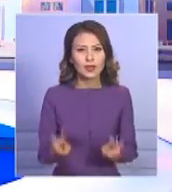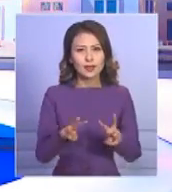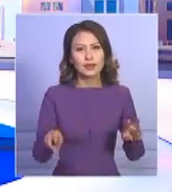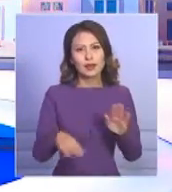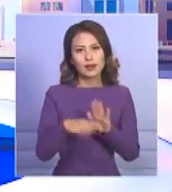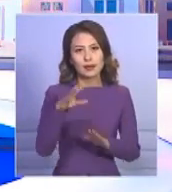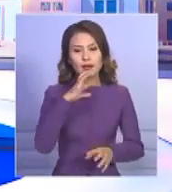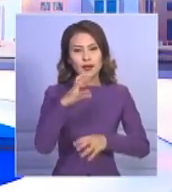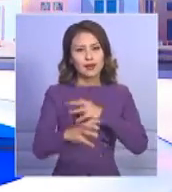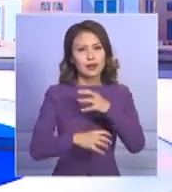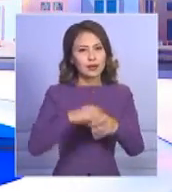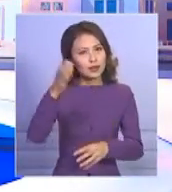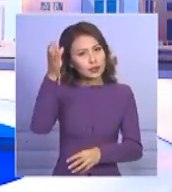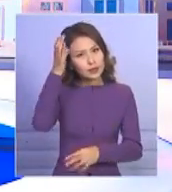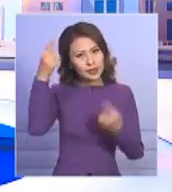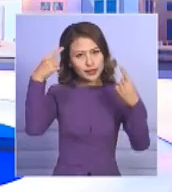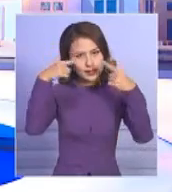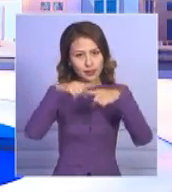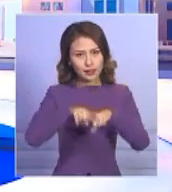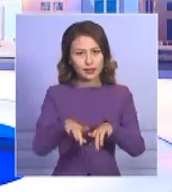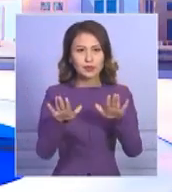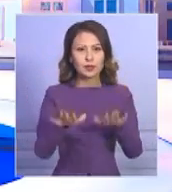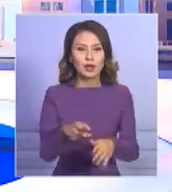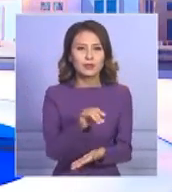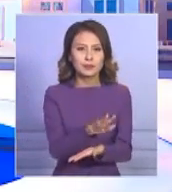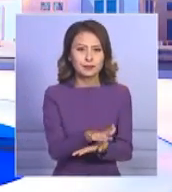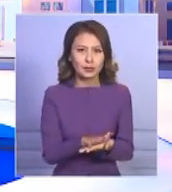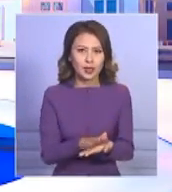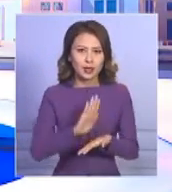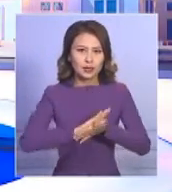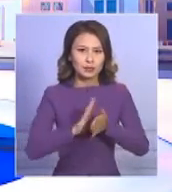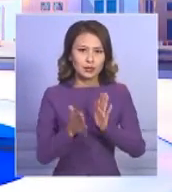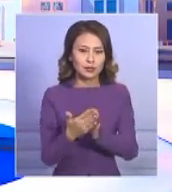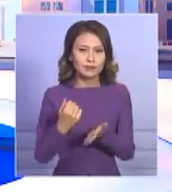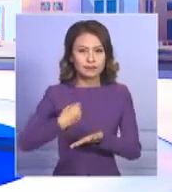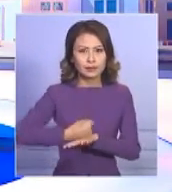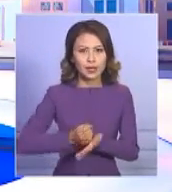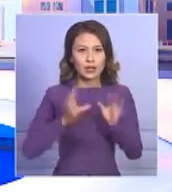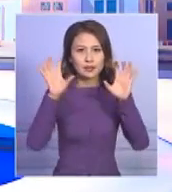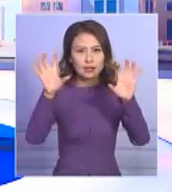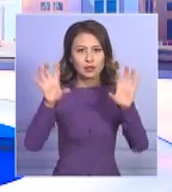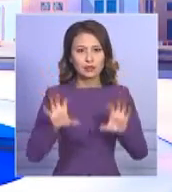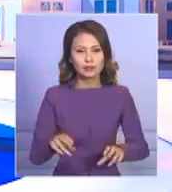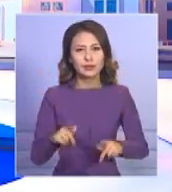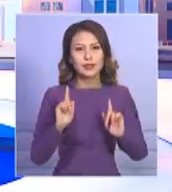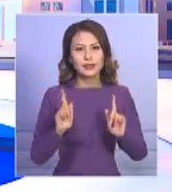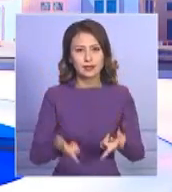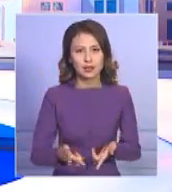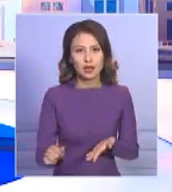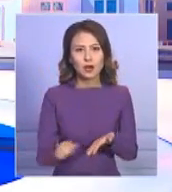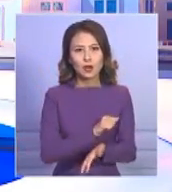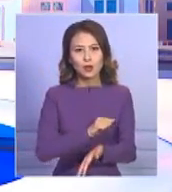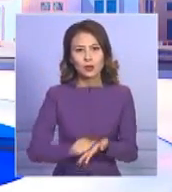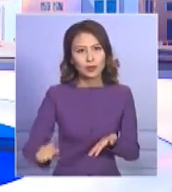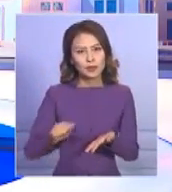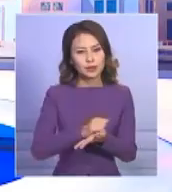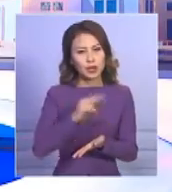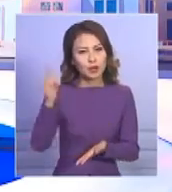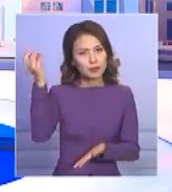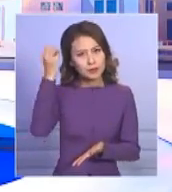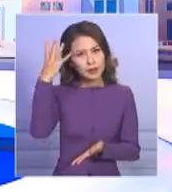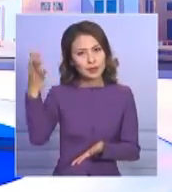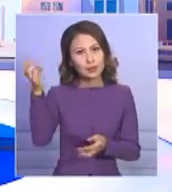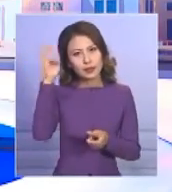Сенаторлар халықаралық ғылыми техникалық орталықтың қызметін жалғастыру туралы келісімді бекіту туралы заң жобасын мақұлдады. Құжатты білім және ғылым